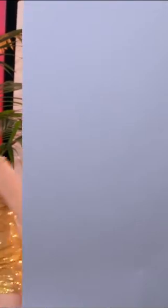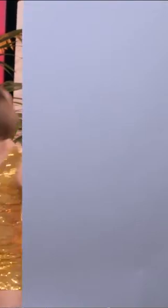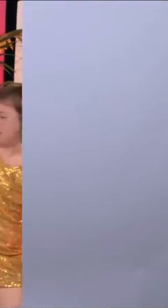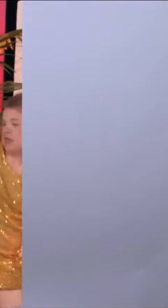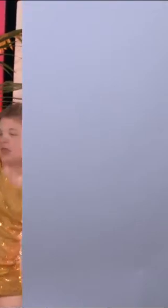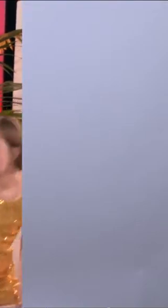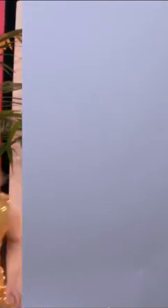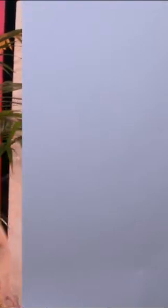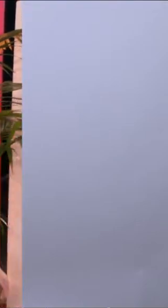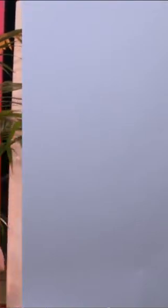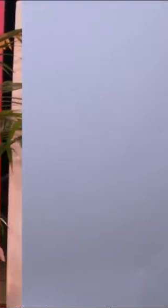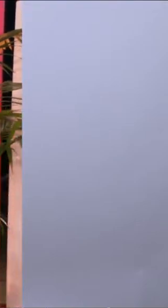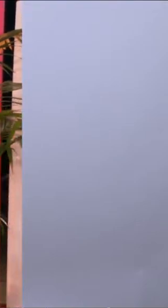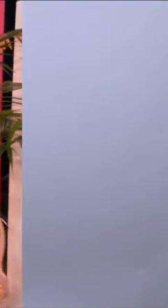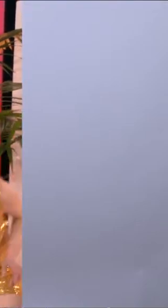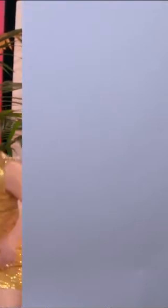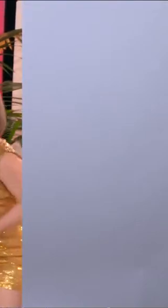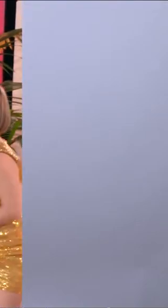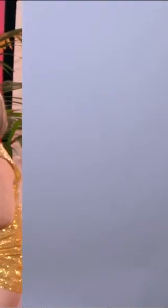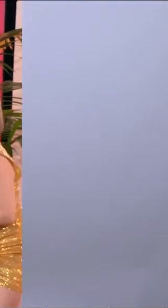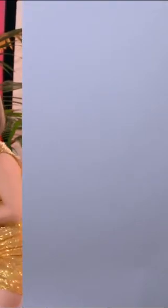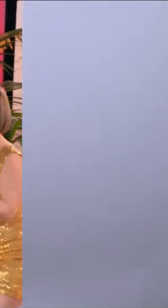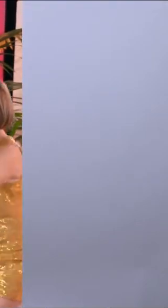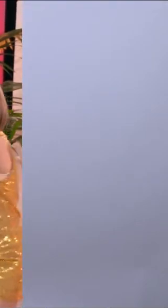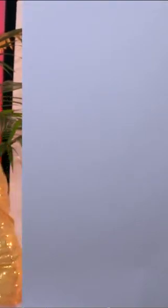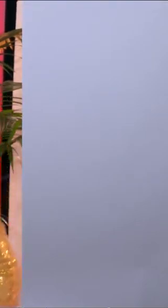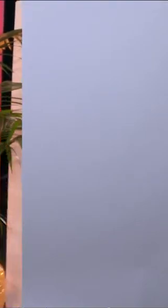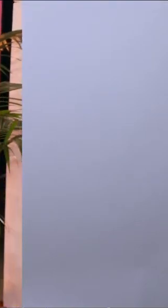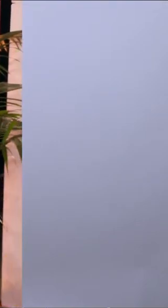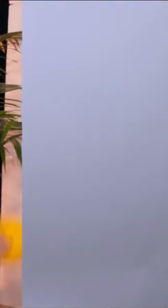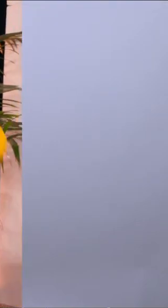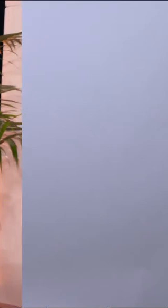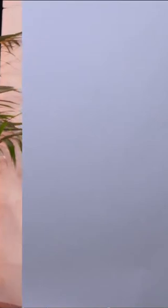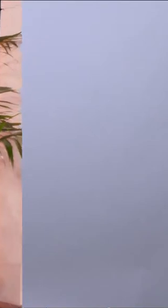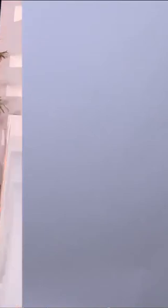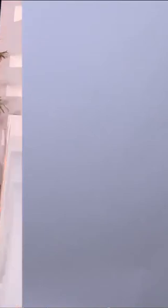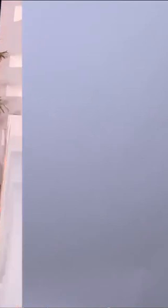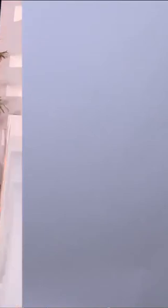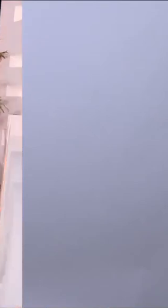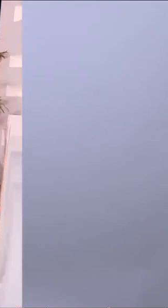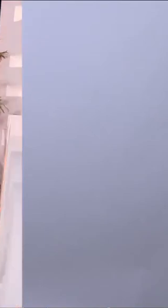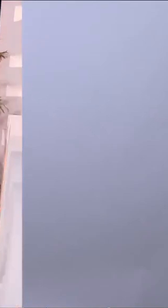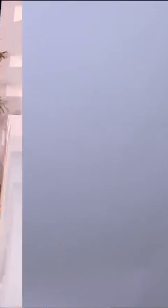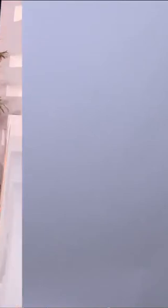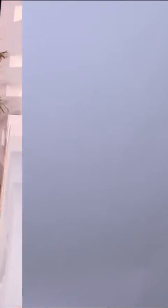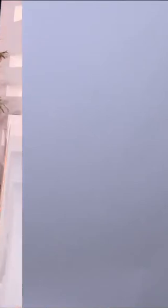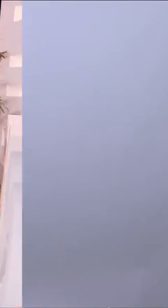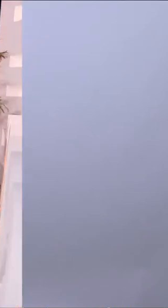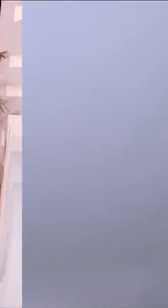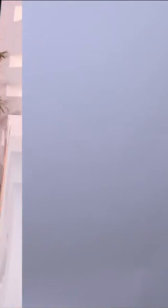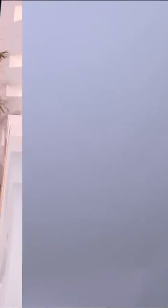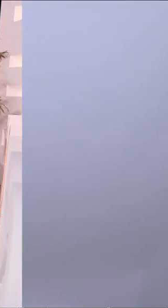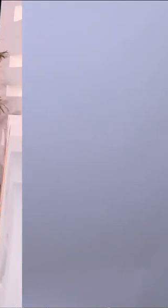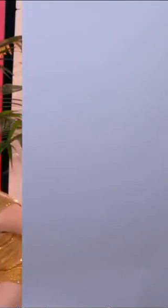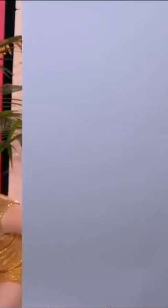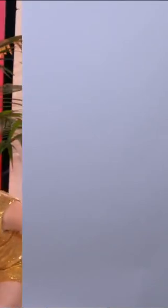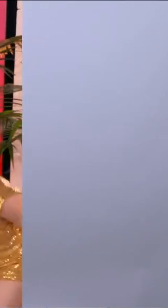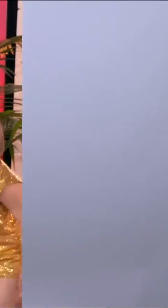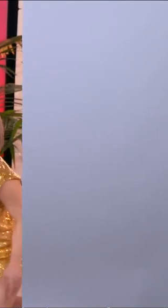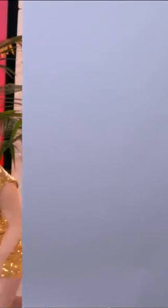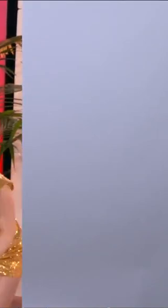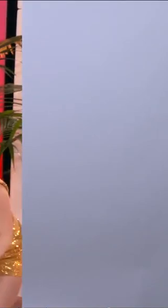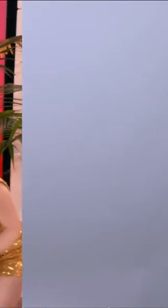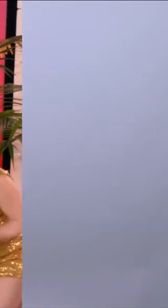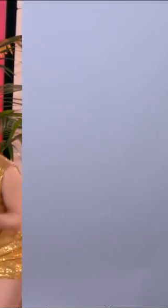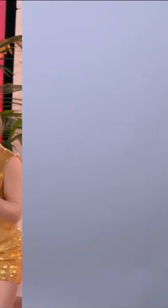넌지 black 하면 pink 우린 예쁘장한 savage 원하던 대로 고백지 눈물에도 칼로 무배기